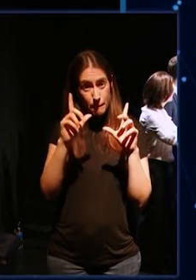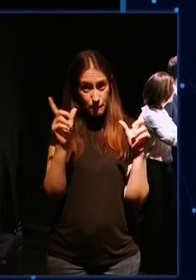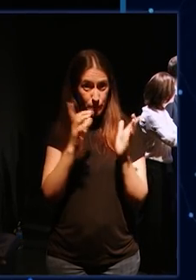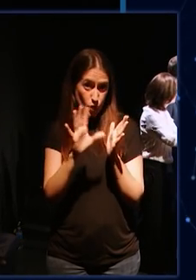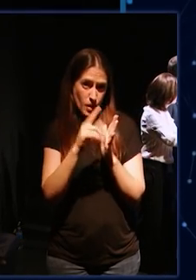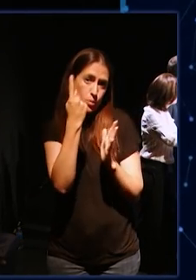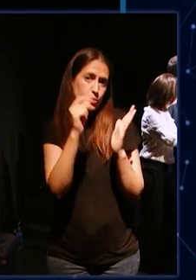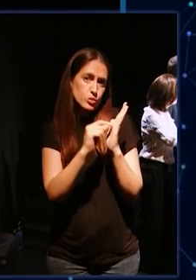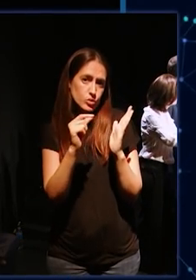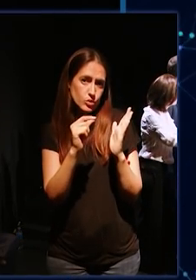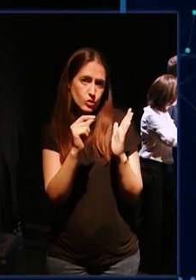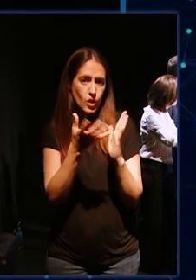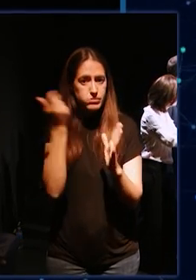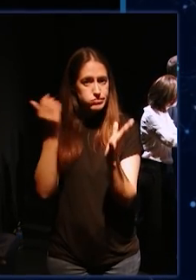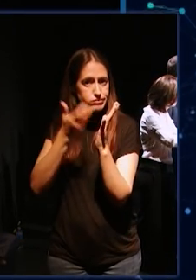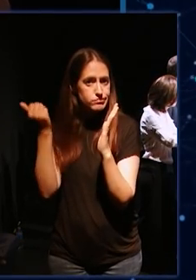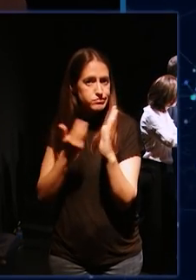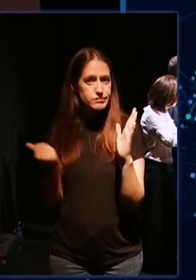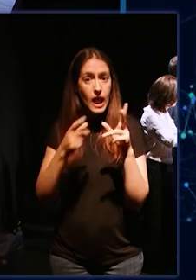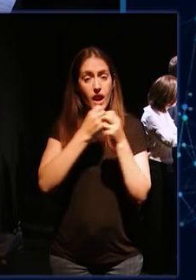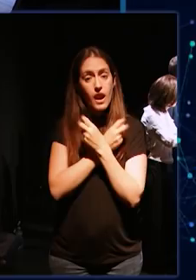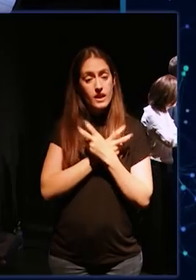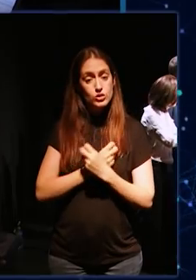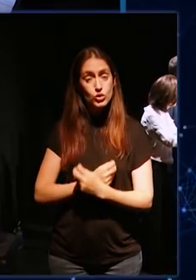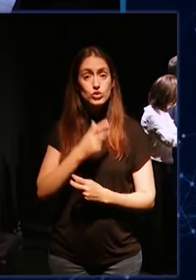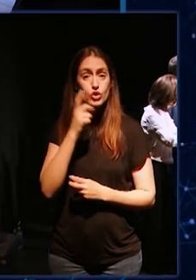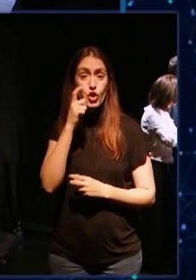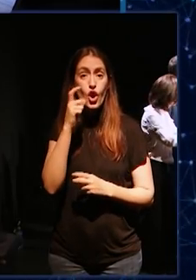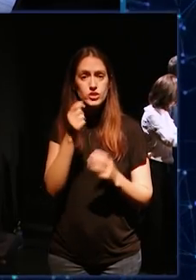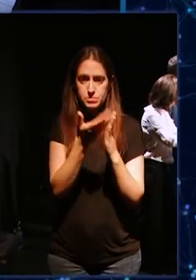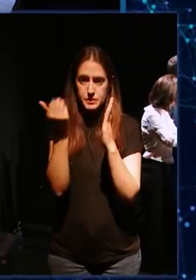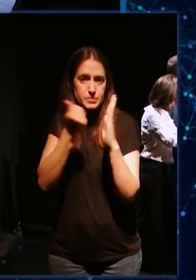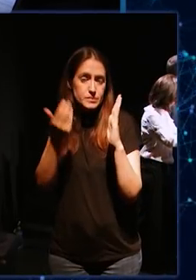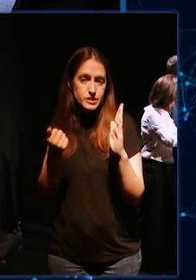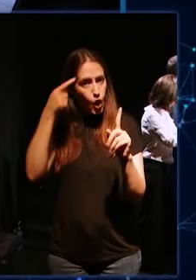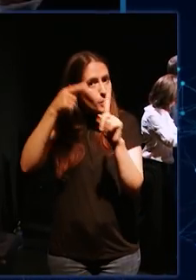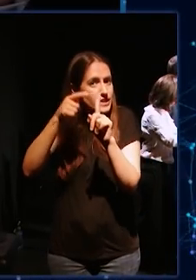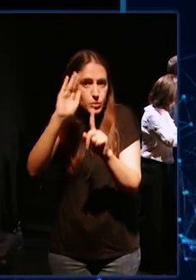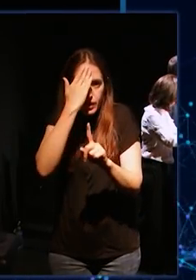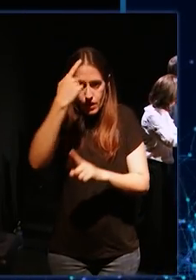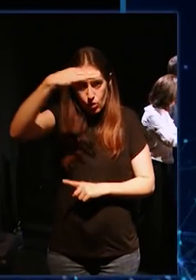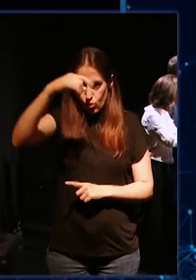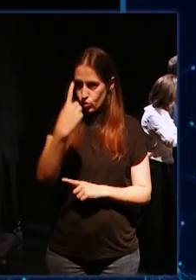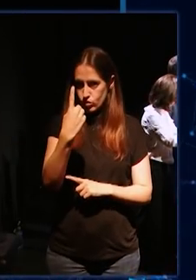tenia un punt, que era treure els llaços grocs, i ja està. Per qui vulgui saber-lo, ja el sap. Pues, bueno,